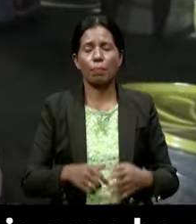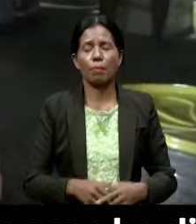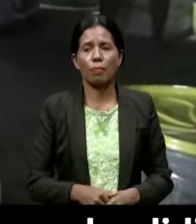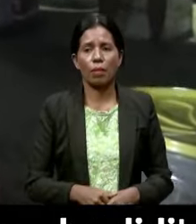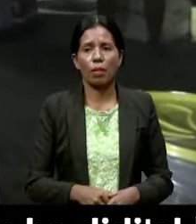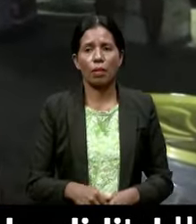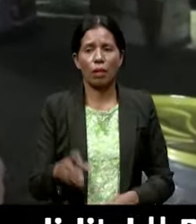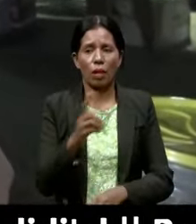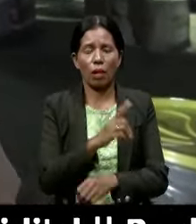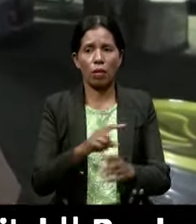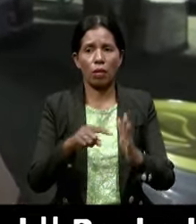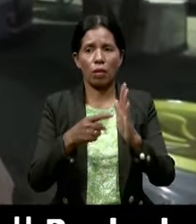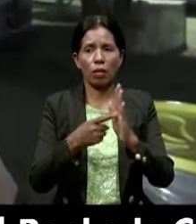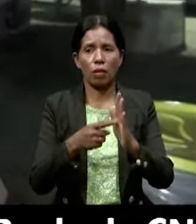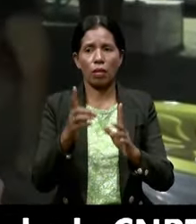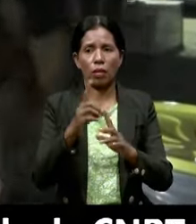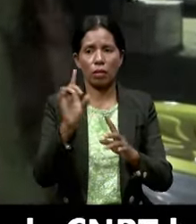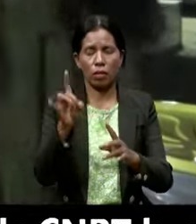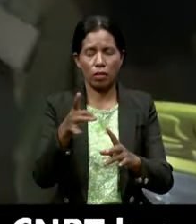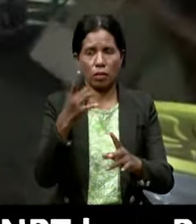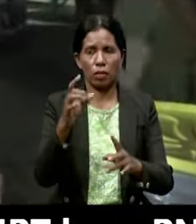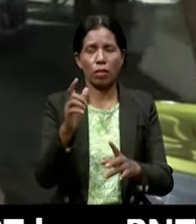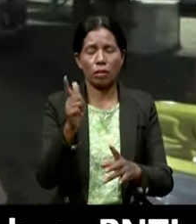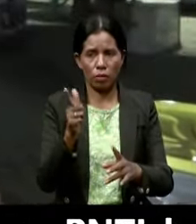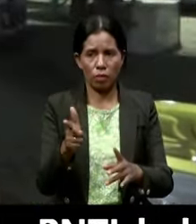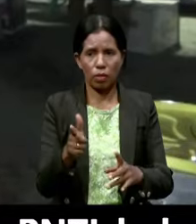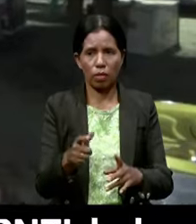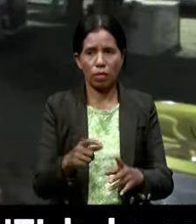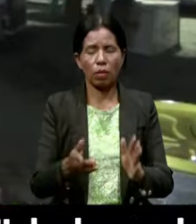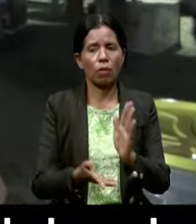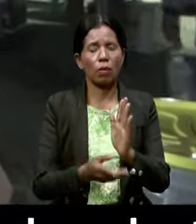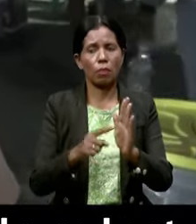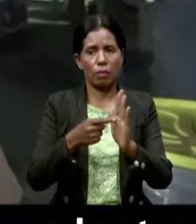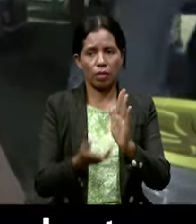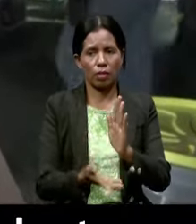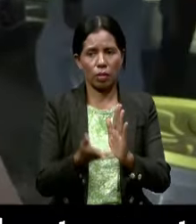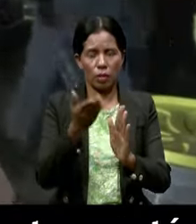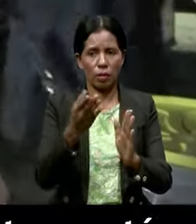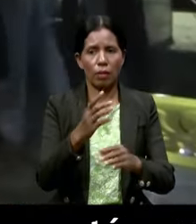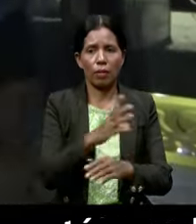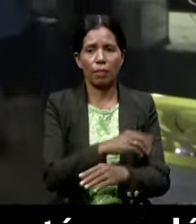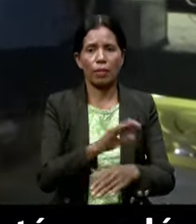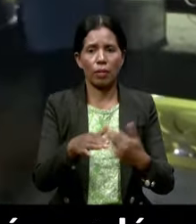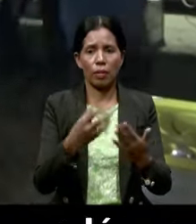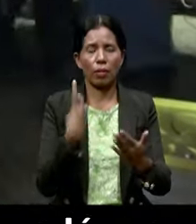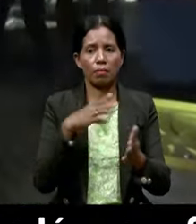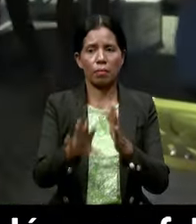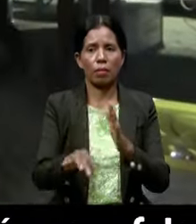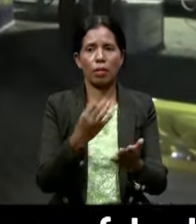halor hausi dia di doi tuh jenuh di binti deh. Nye komisi sawit tuang. Rata-rata lor ini kami beli